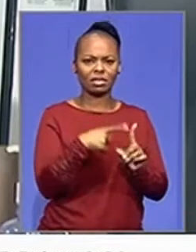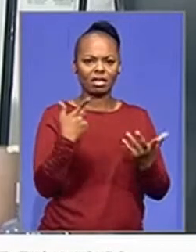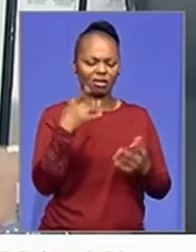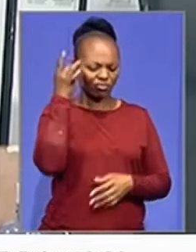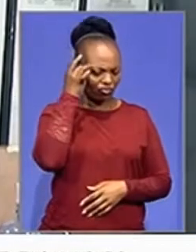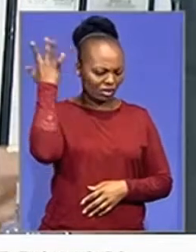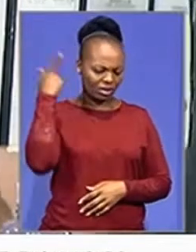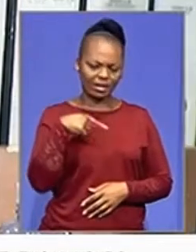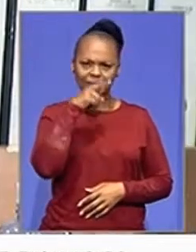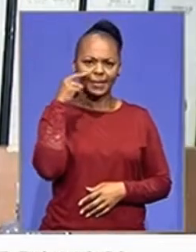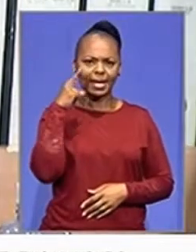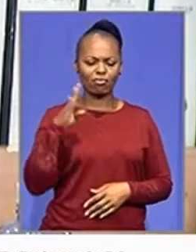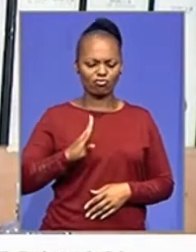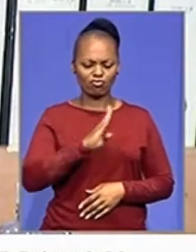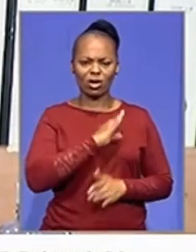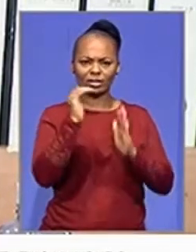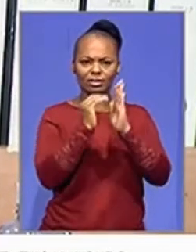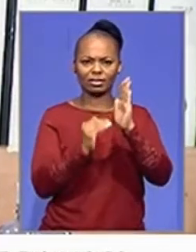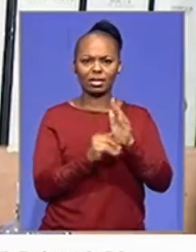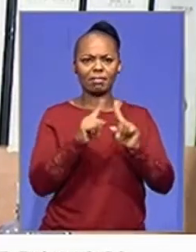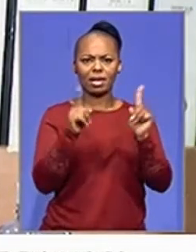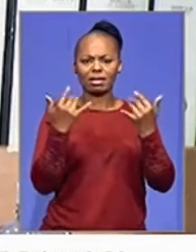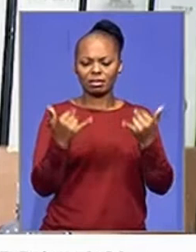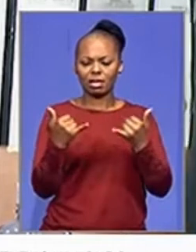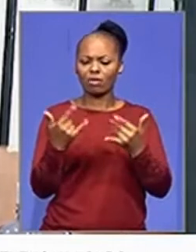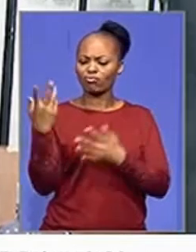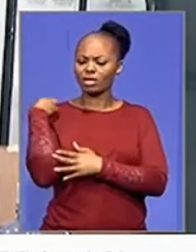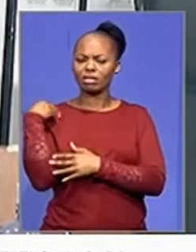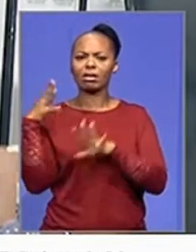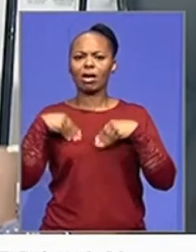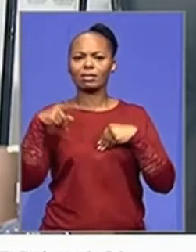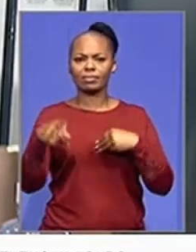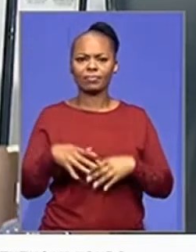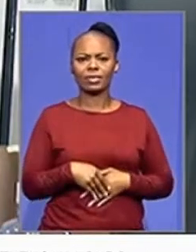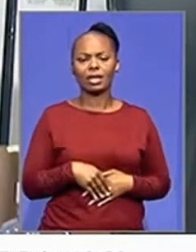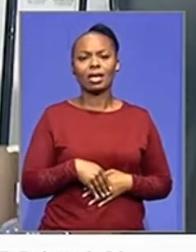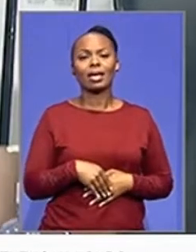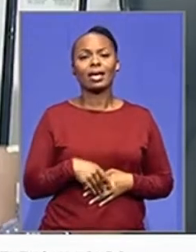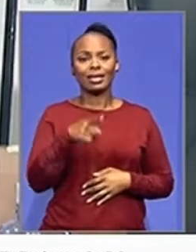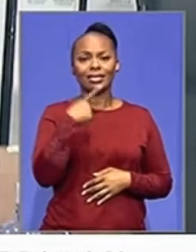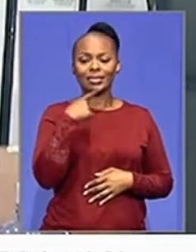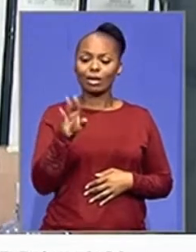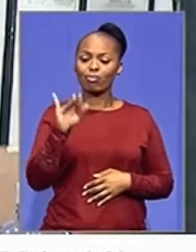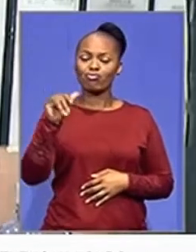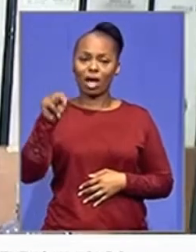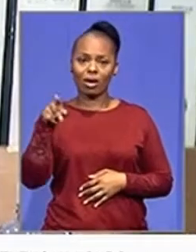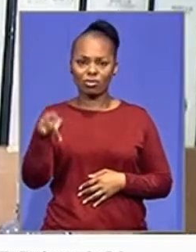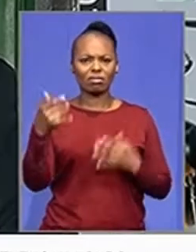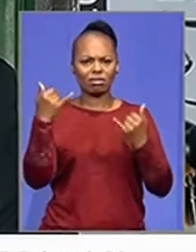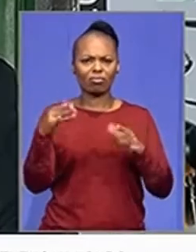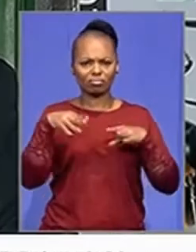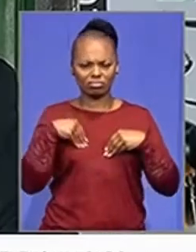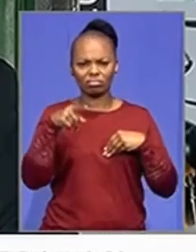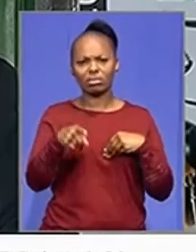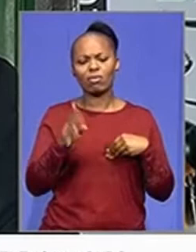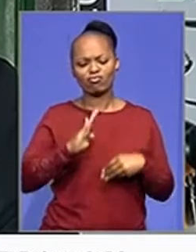a poto ao mafelelong a dumelletšwego ke tona. Tsotsi o hlalositše gore Brown o boletše gore o amogetše maina a